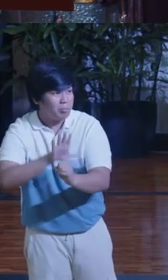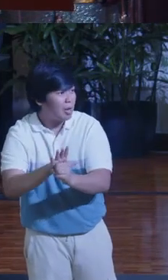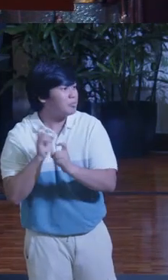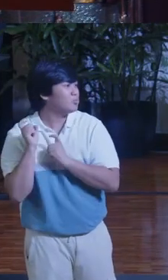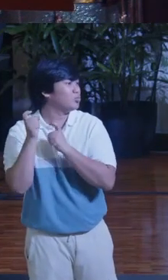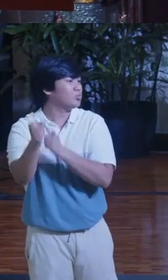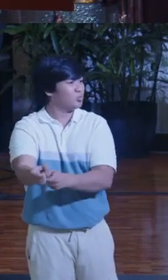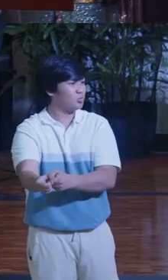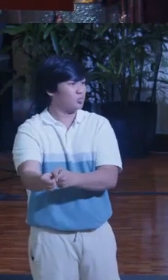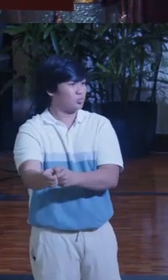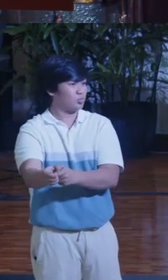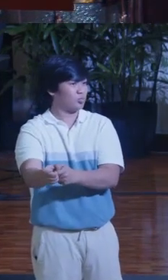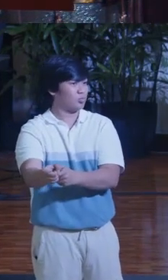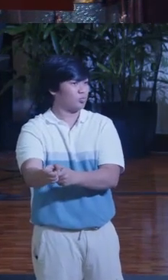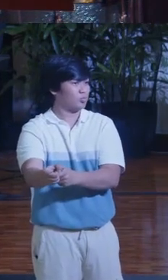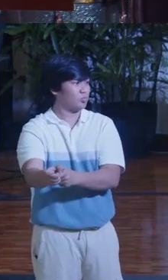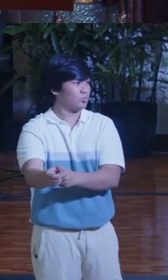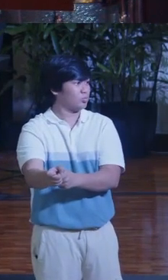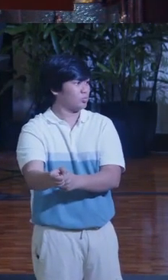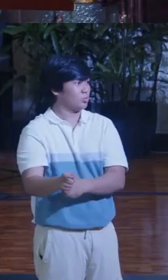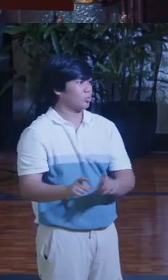po ang ilustrasyon.